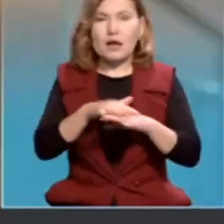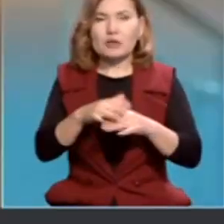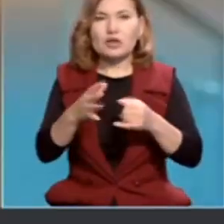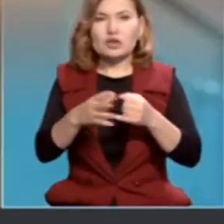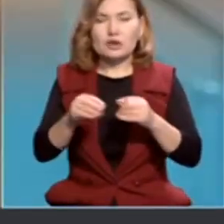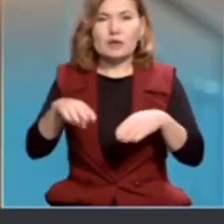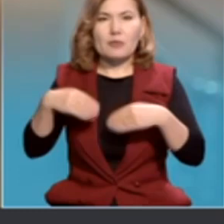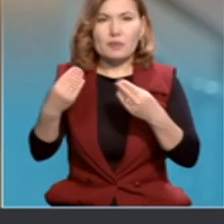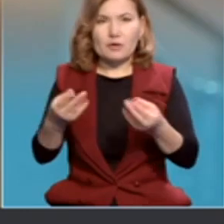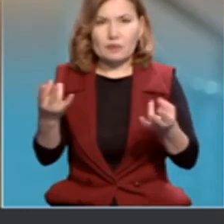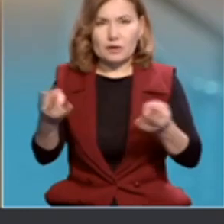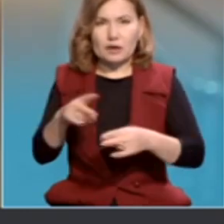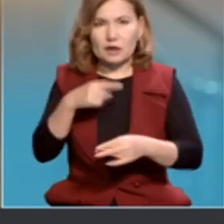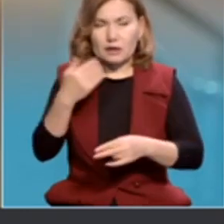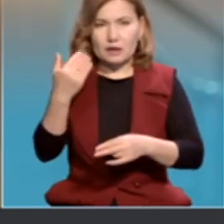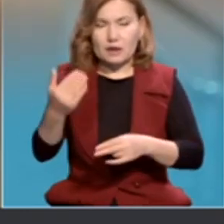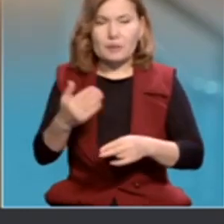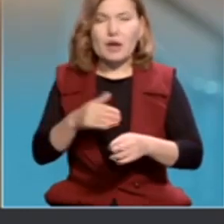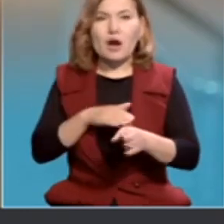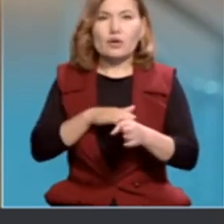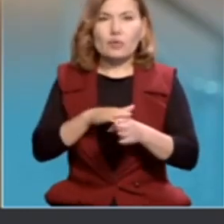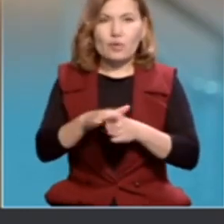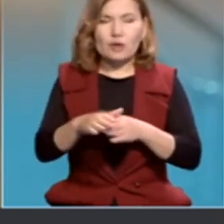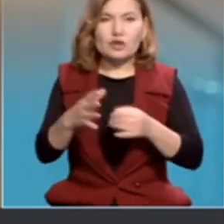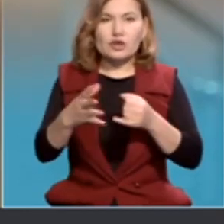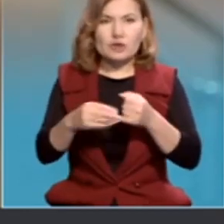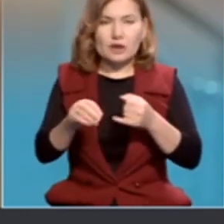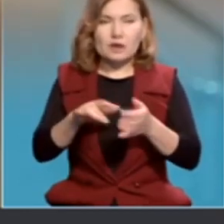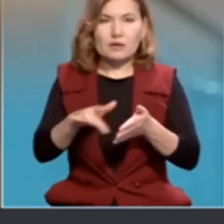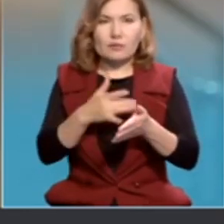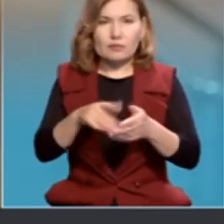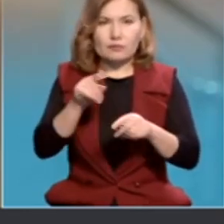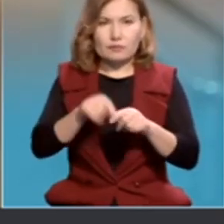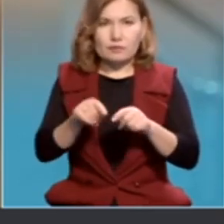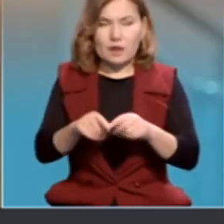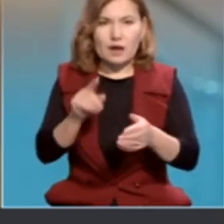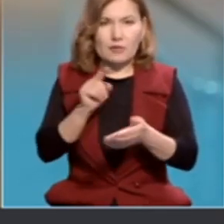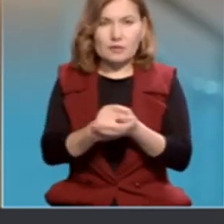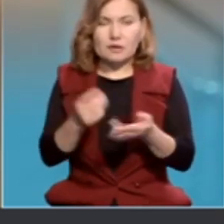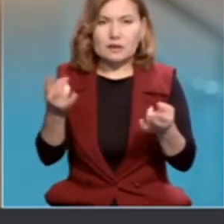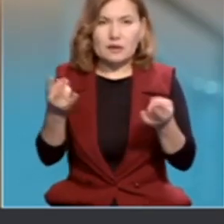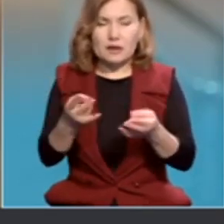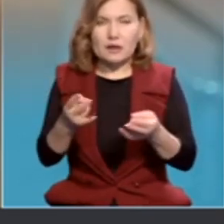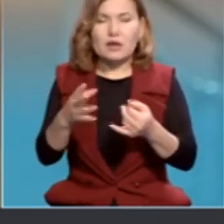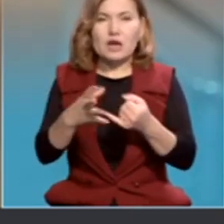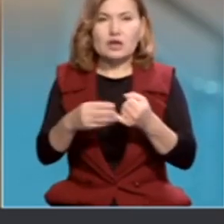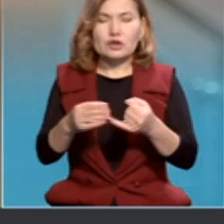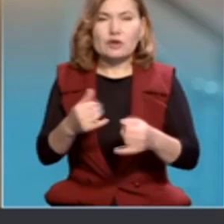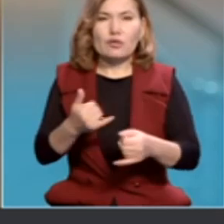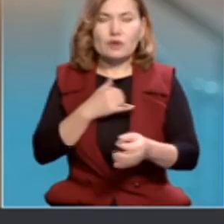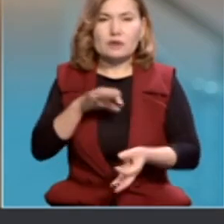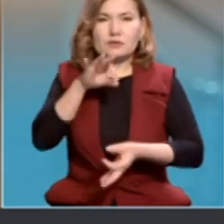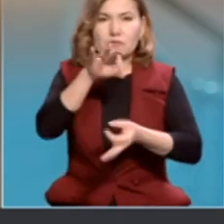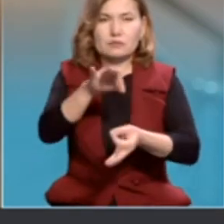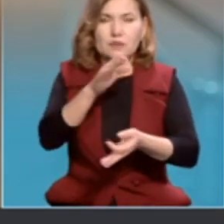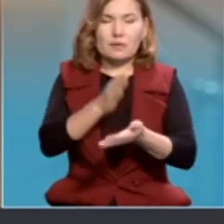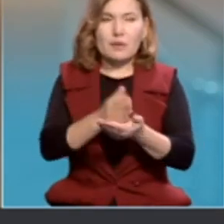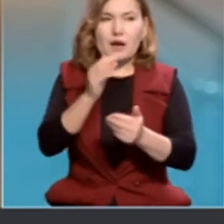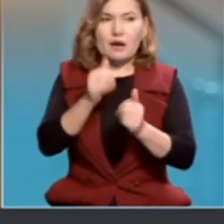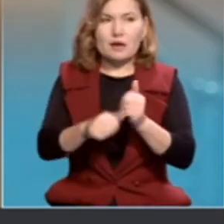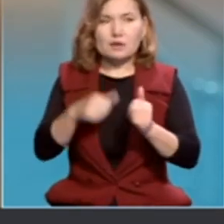Жайылым жерлерді әуелі толық менен мониторинг жасау керек. Өйткені біздің жайылым шаруашылығының қазір жылдан